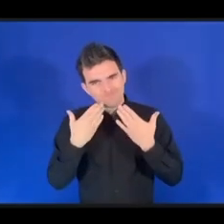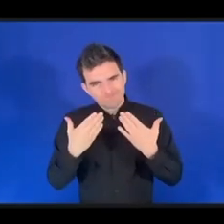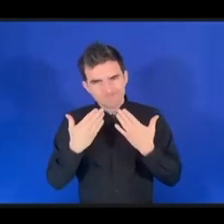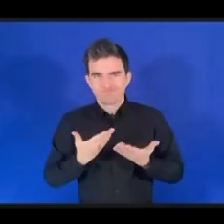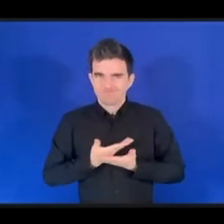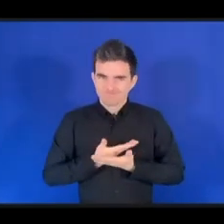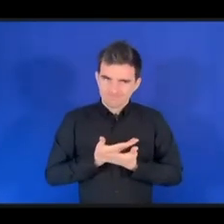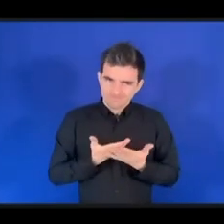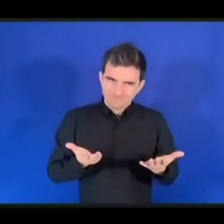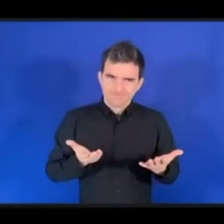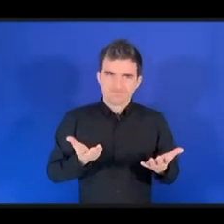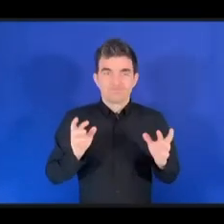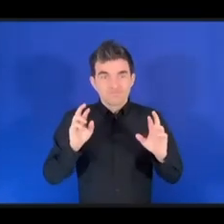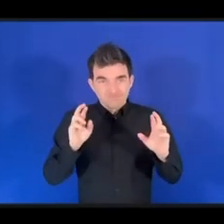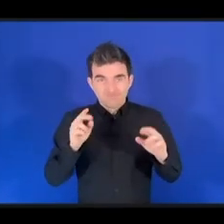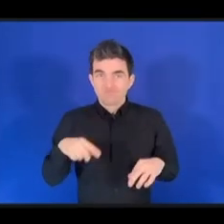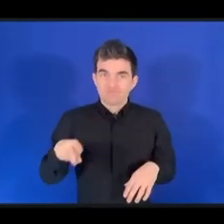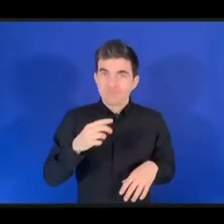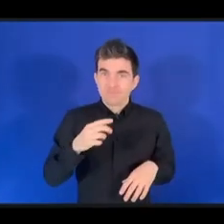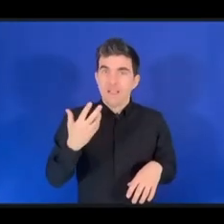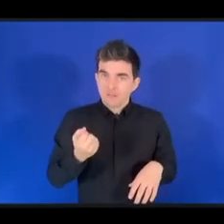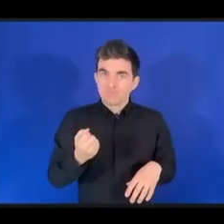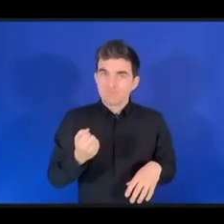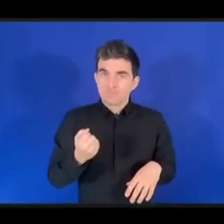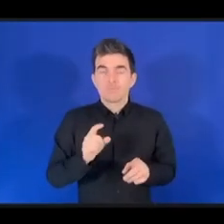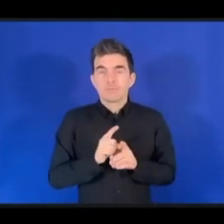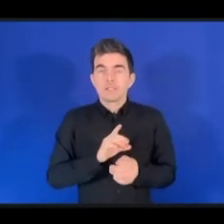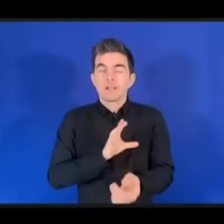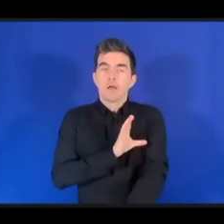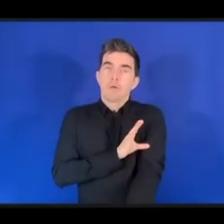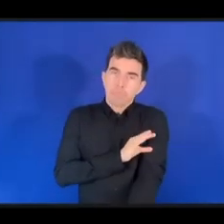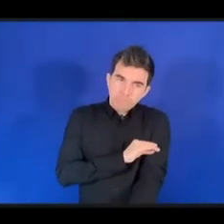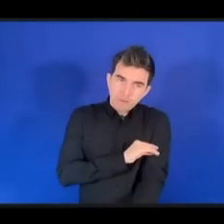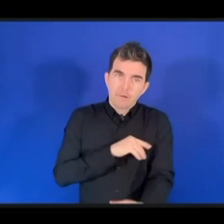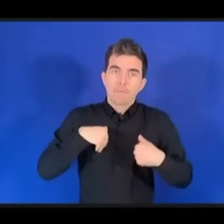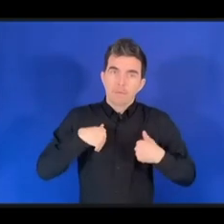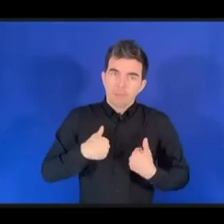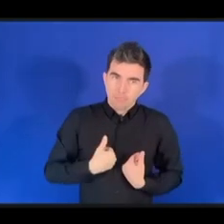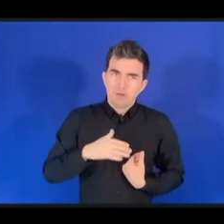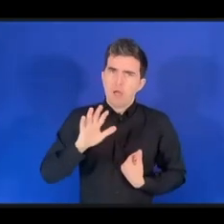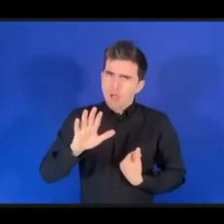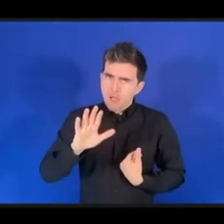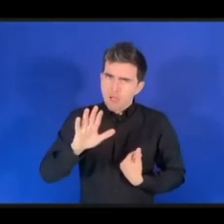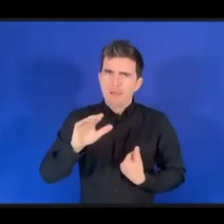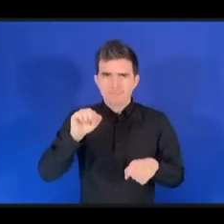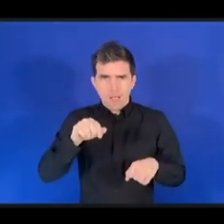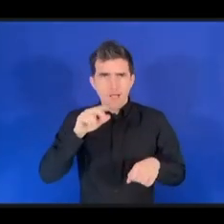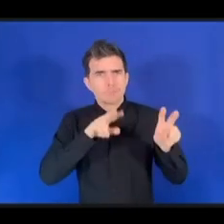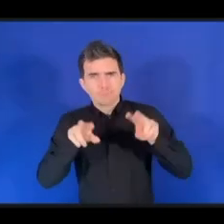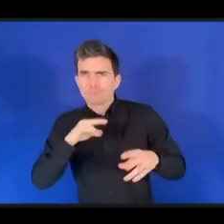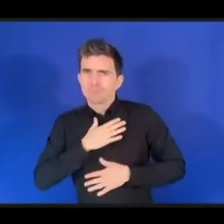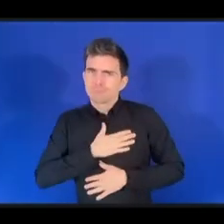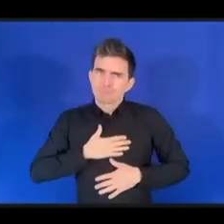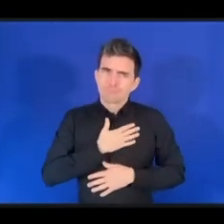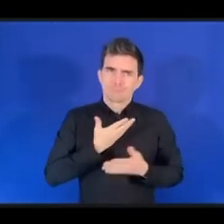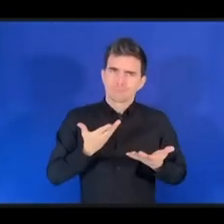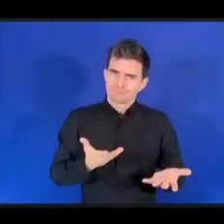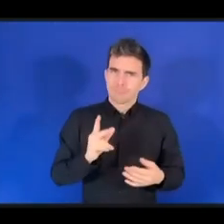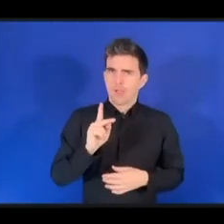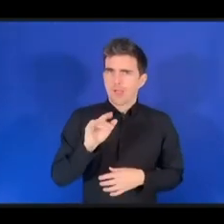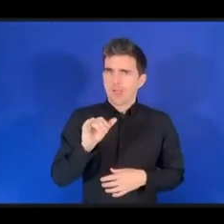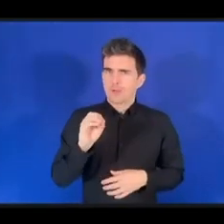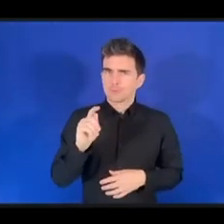من اخس قص من الراحه وحتى تستمتعوا بالثقافه الطعام وكرم الضيافه في مدينه